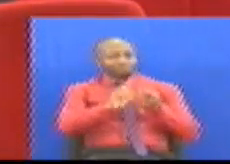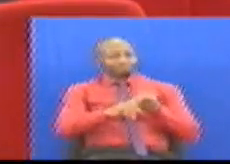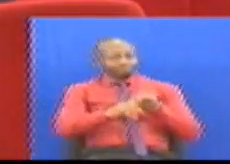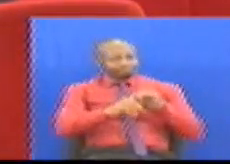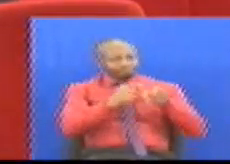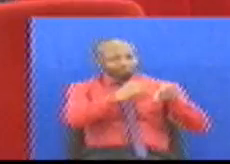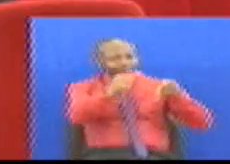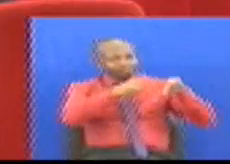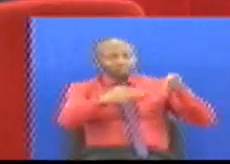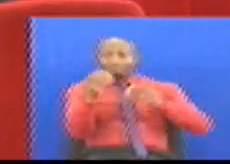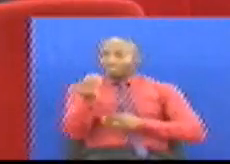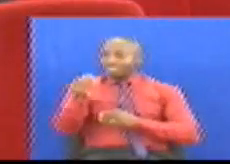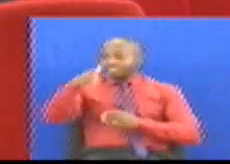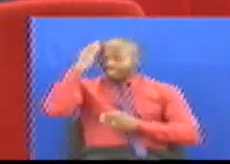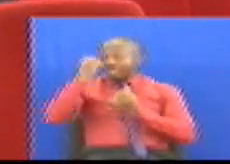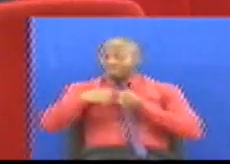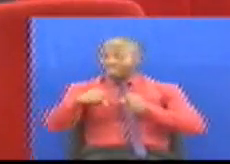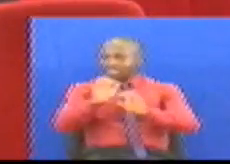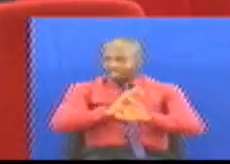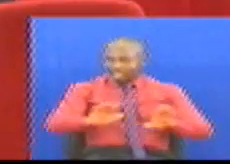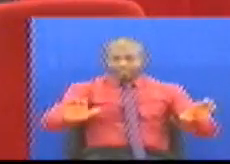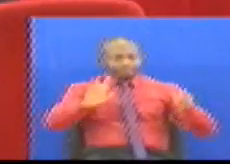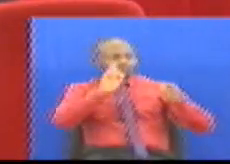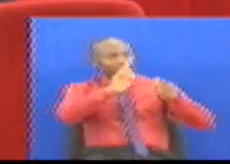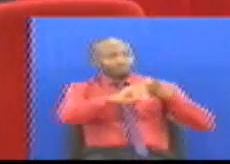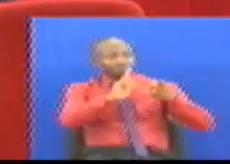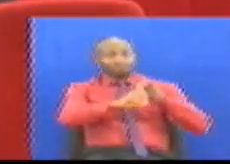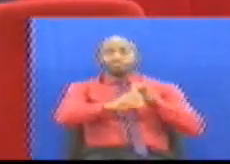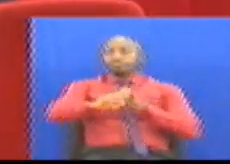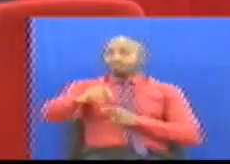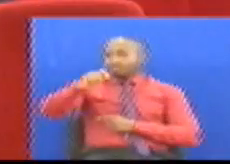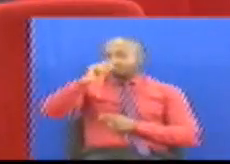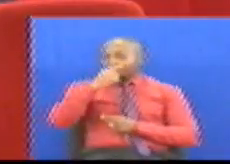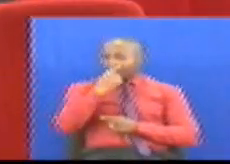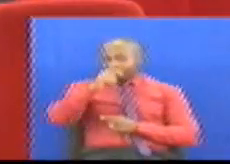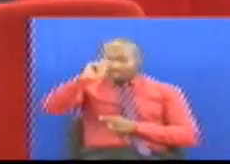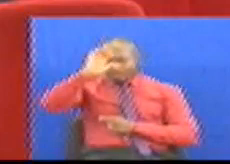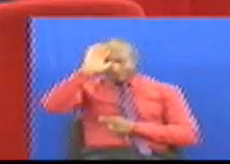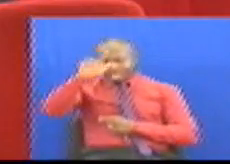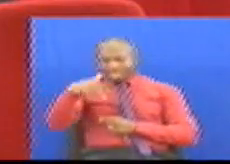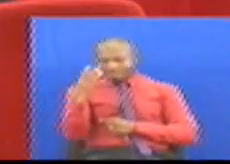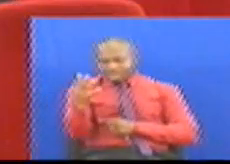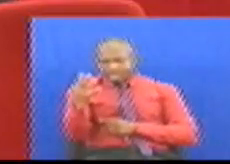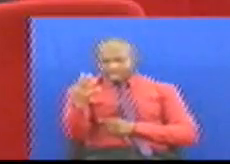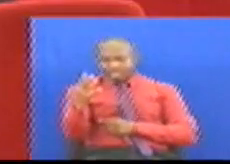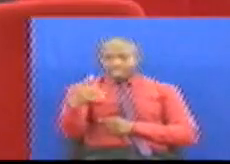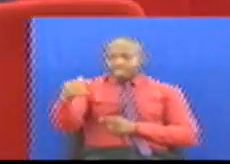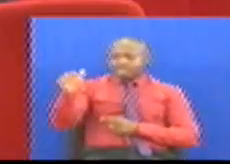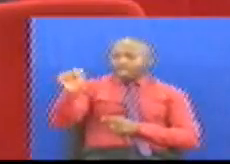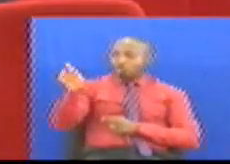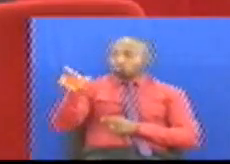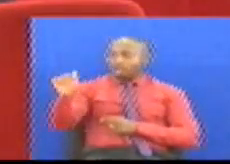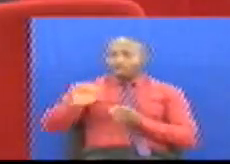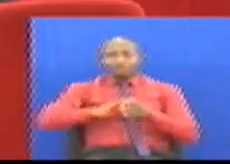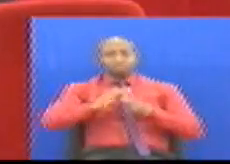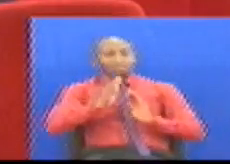nipite kwenye mambo machache ambayo yamefanyika na serikali yetu. Jambo la kwanza, Mheshimiwa Naibu Spika, kwa miaka hii minne TARURA imeshatumia zaidi ya